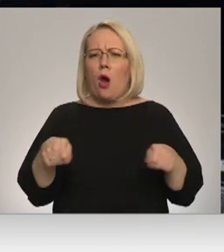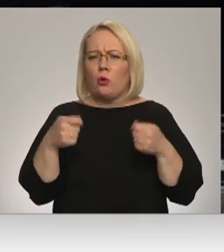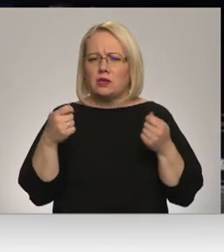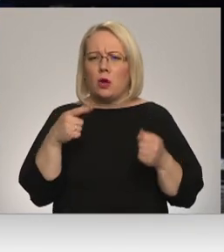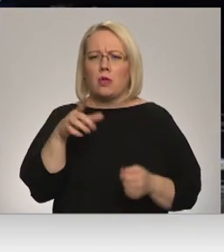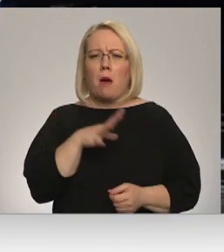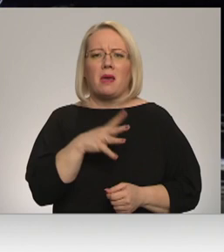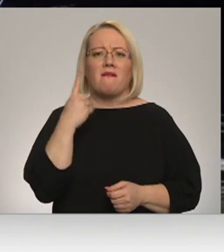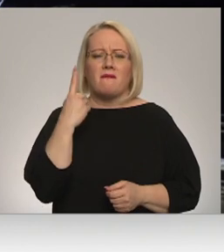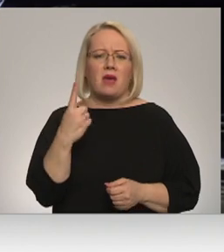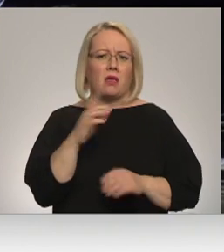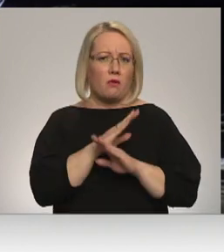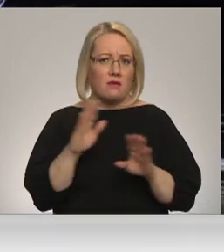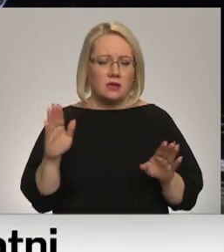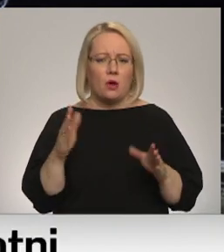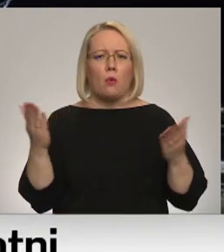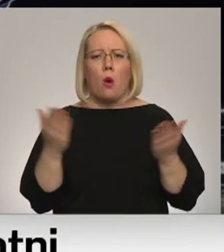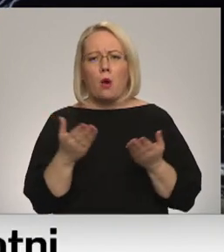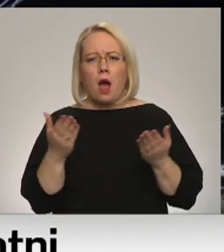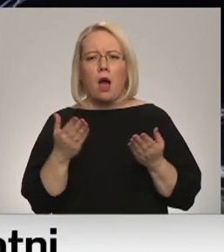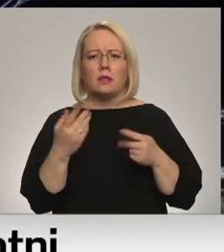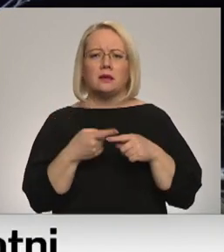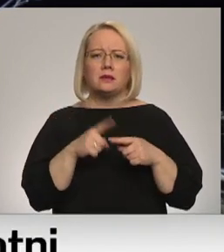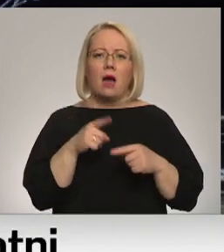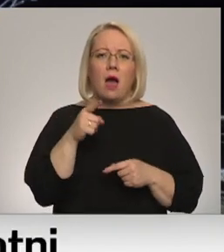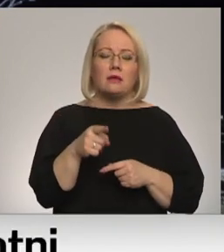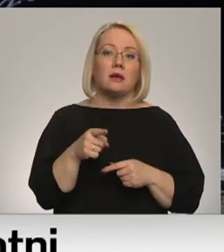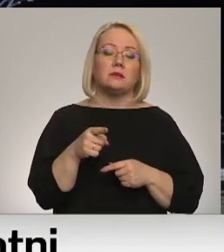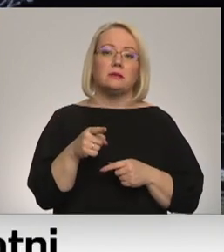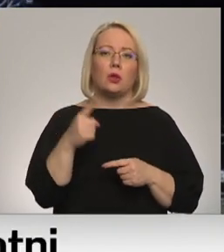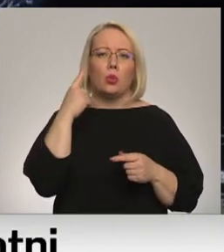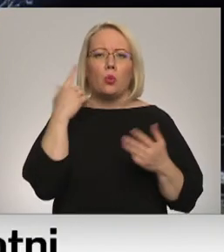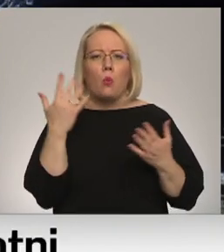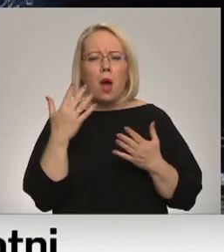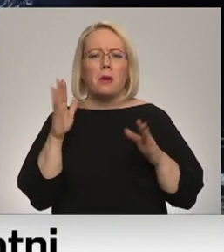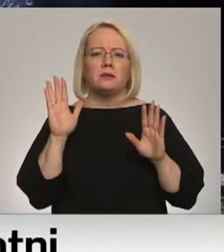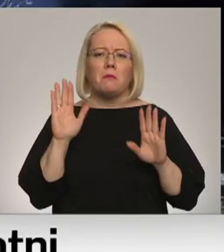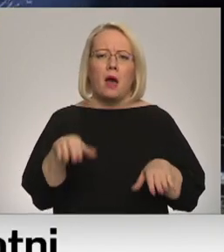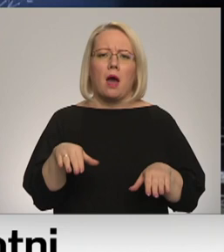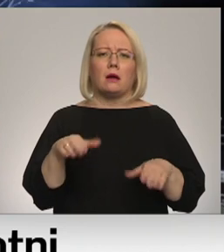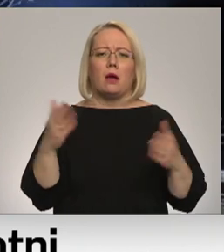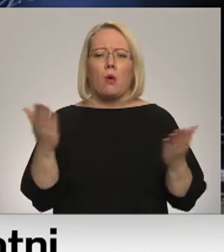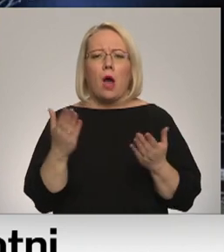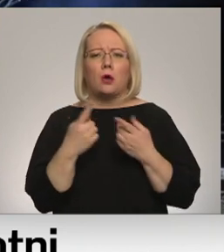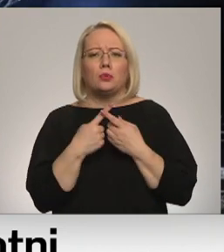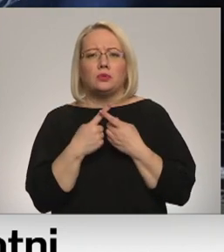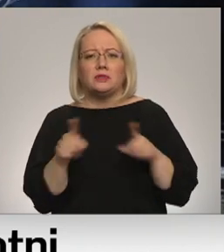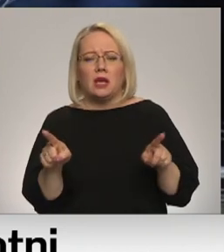tikai viena, jā. Un kaut kādas tādas domas par kaut kādu